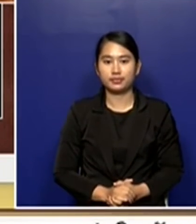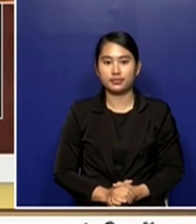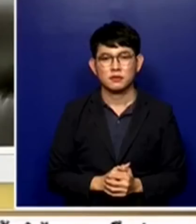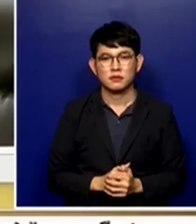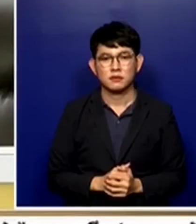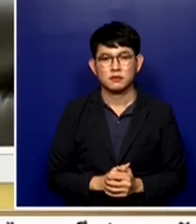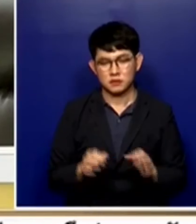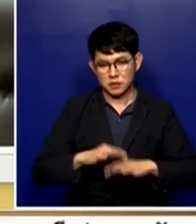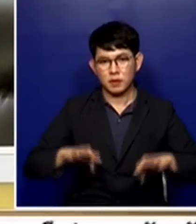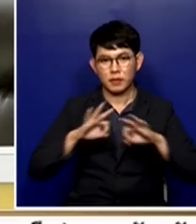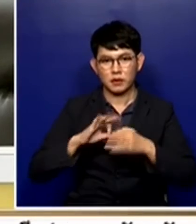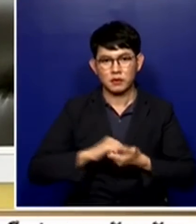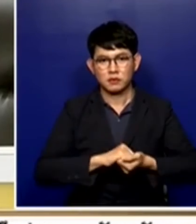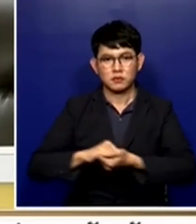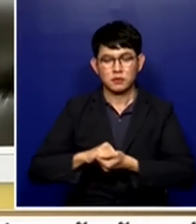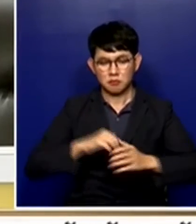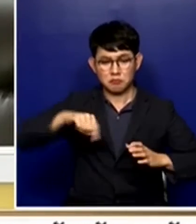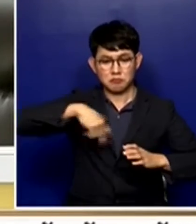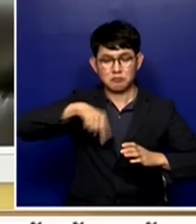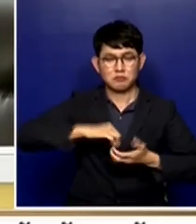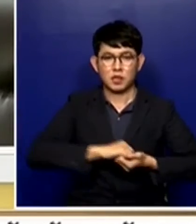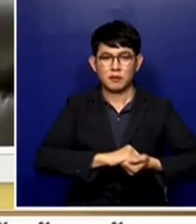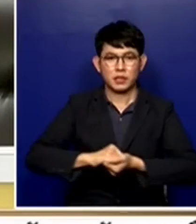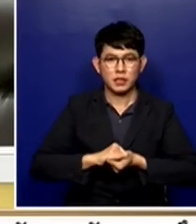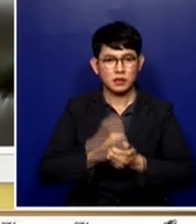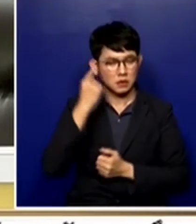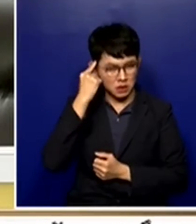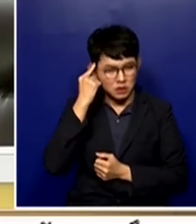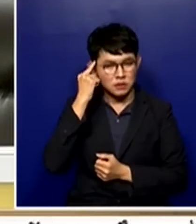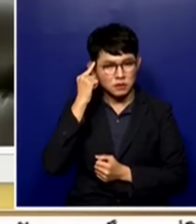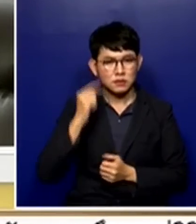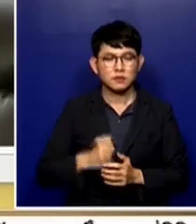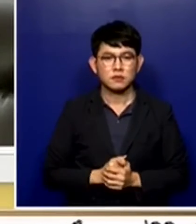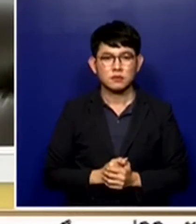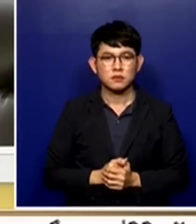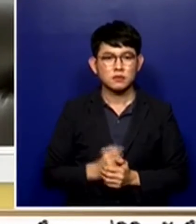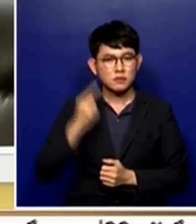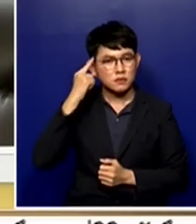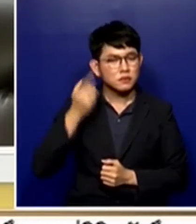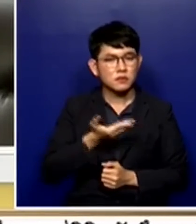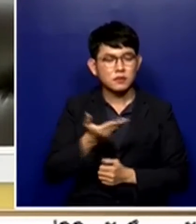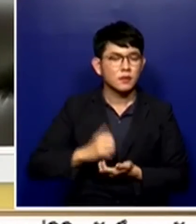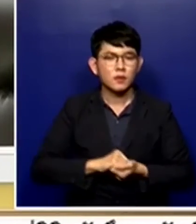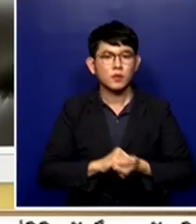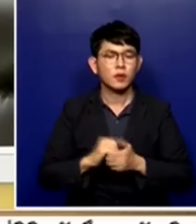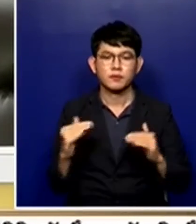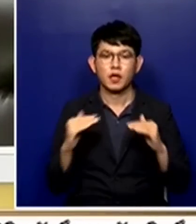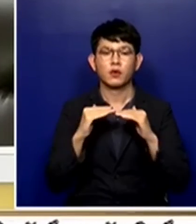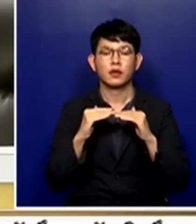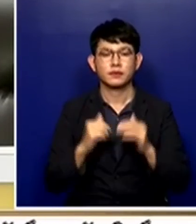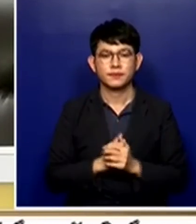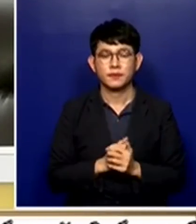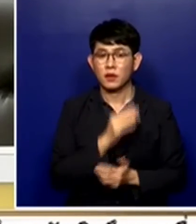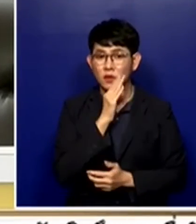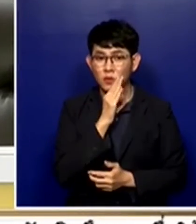ยอมรบวารู้จักบุคคลที่พูดถึงจริเป็นคนชนวรีแต่ว่าไม่ได้อยใเขตเลือกตงของตัเองและกยืนยัน